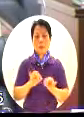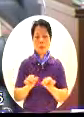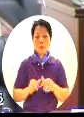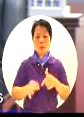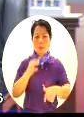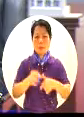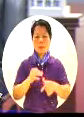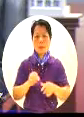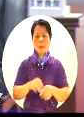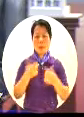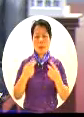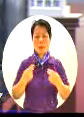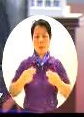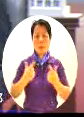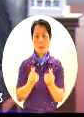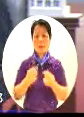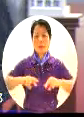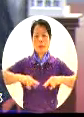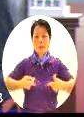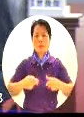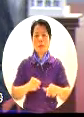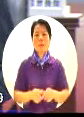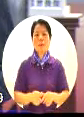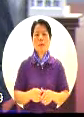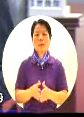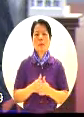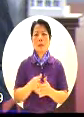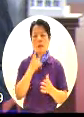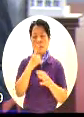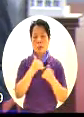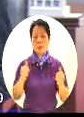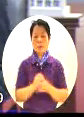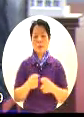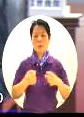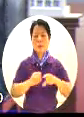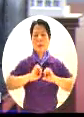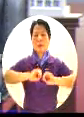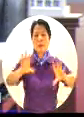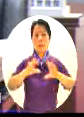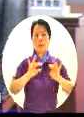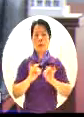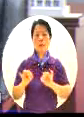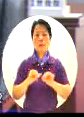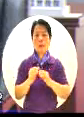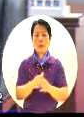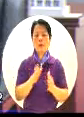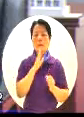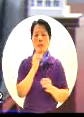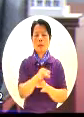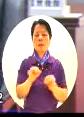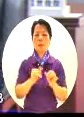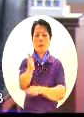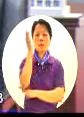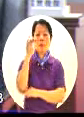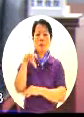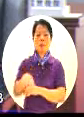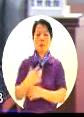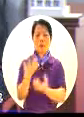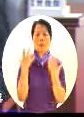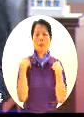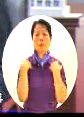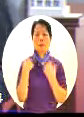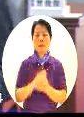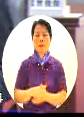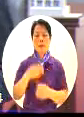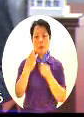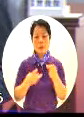之调整哈。大家都知道我们公告地价哈是由我们地政局哈大概